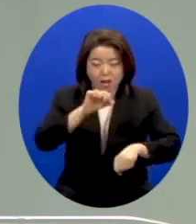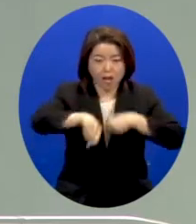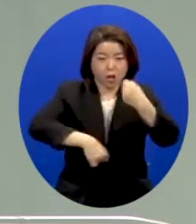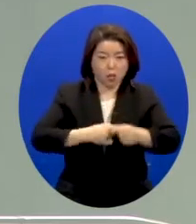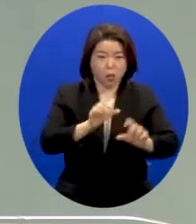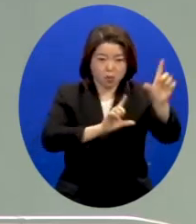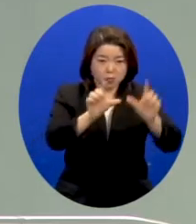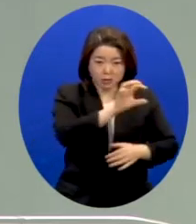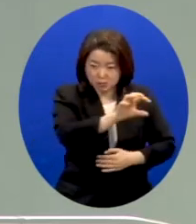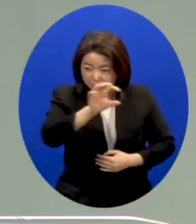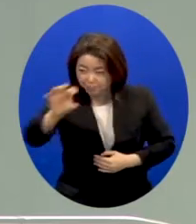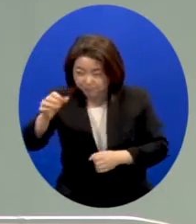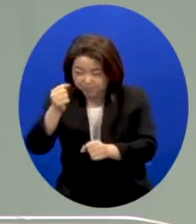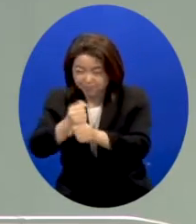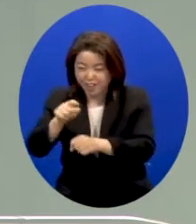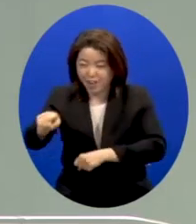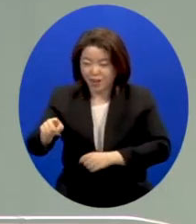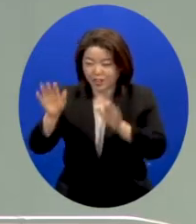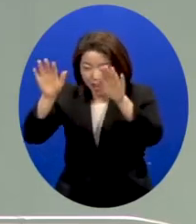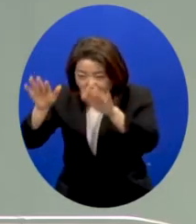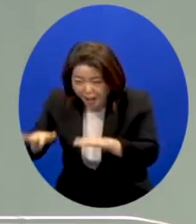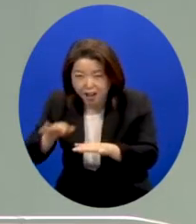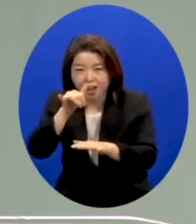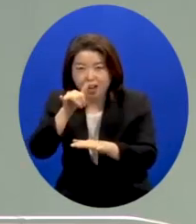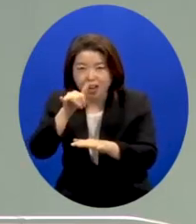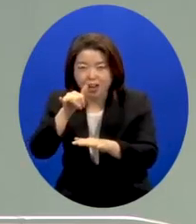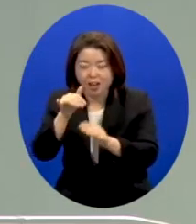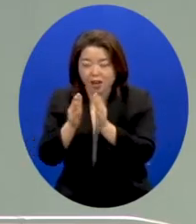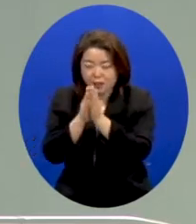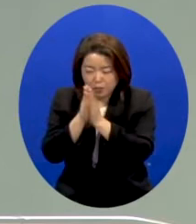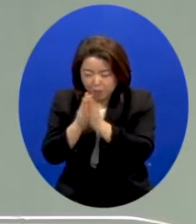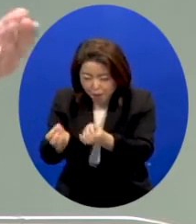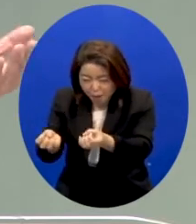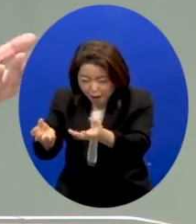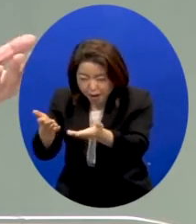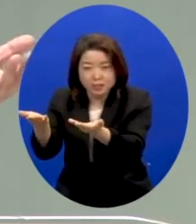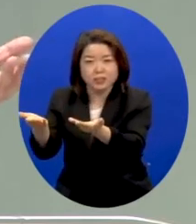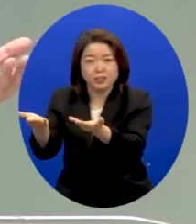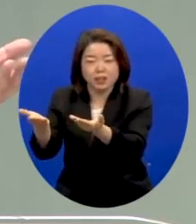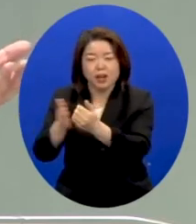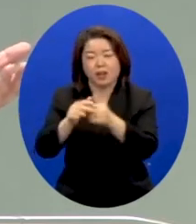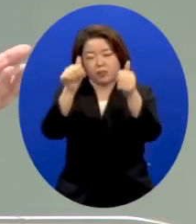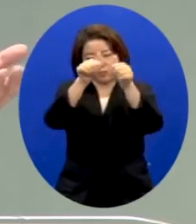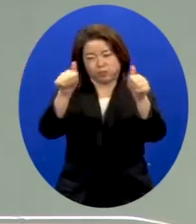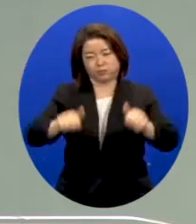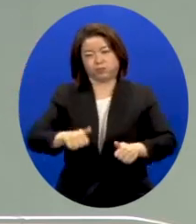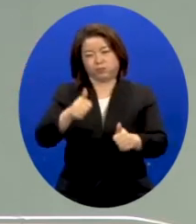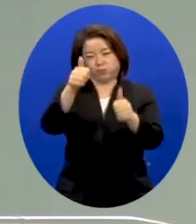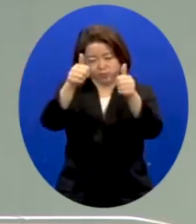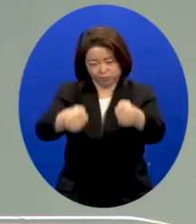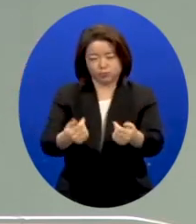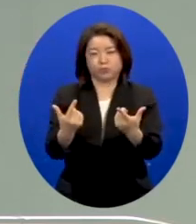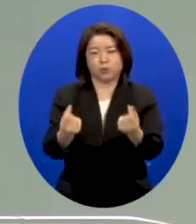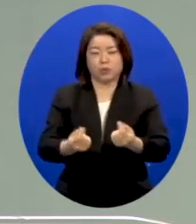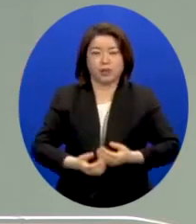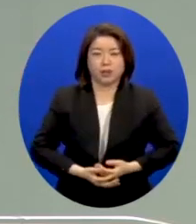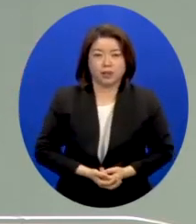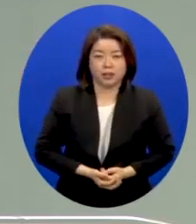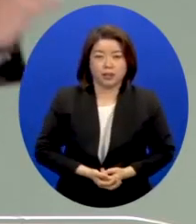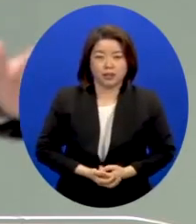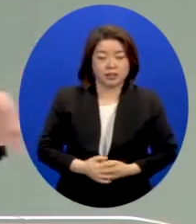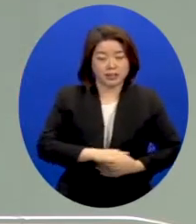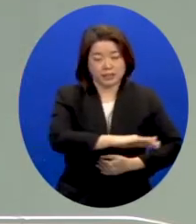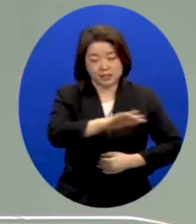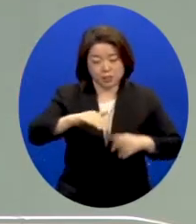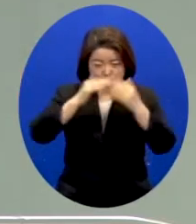놓고 거기다가 저라고 제사하는 것이 우상숭배 인 것입니다 이 우주에 있는